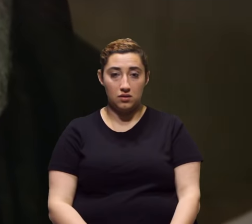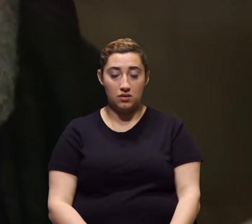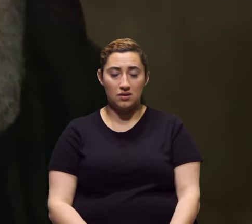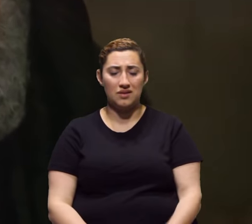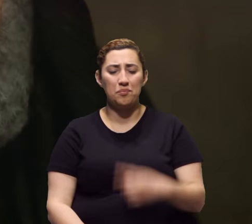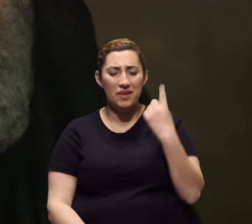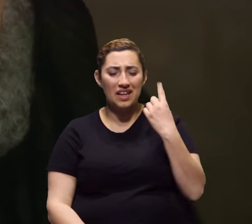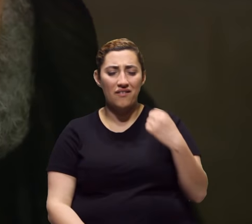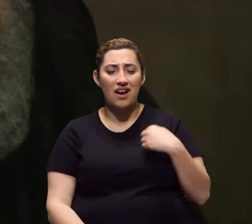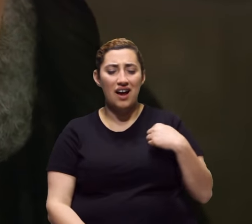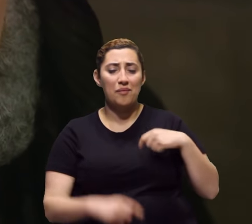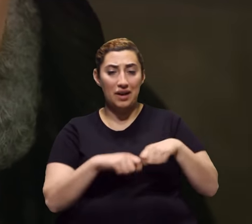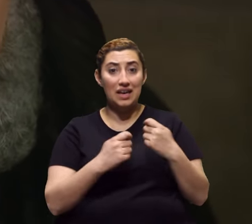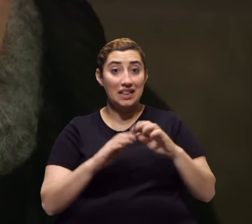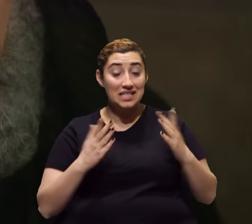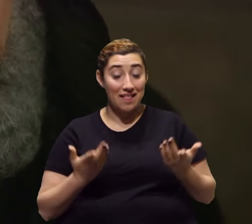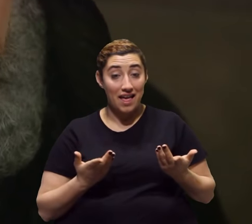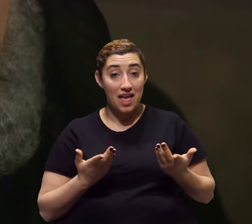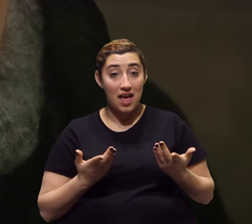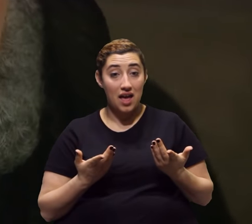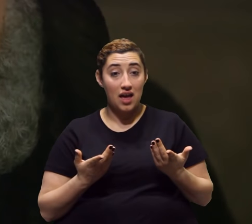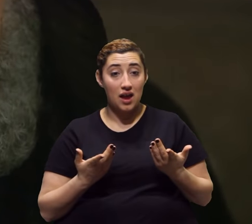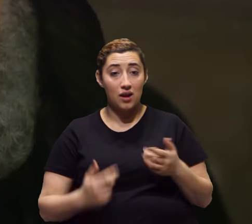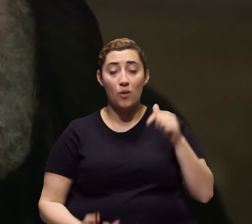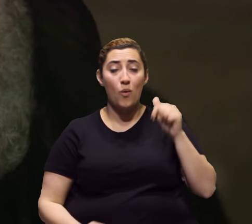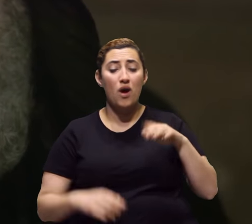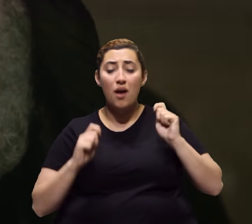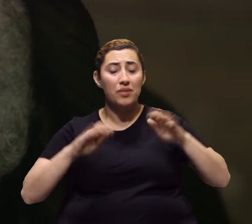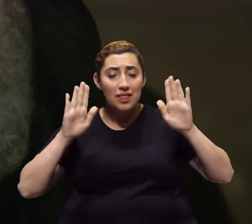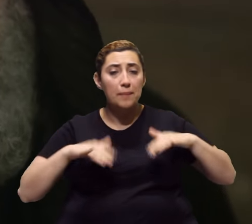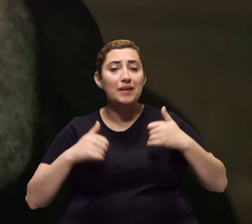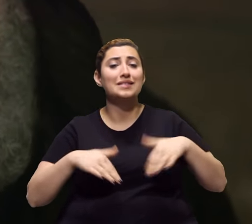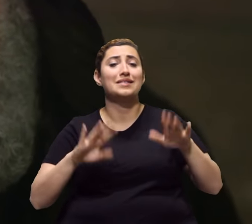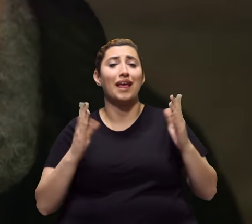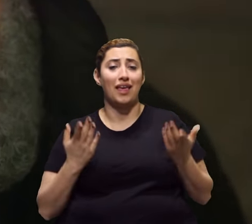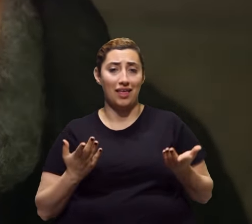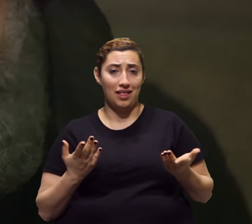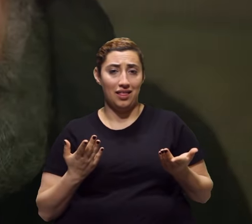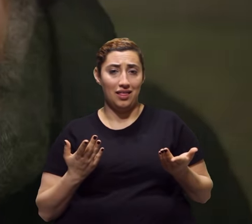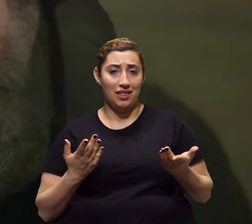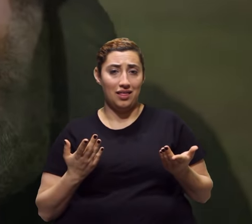Bir kez gönül yıktın ise bu kıldığın namaz değil.